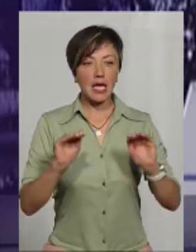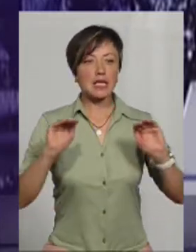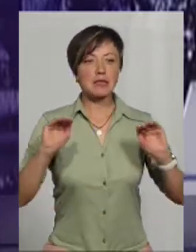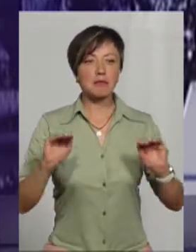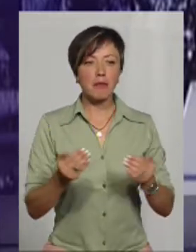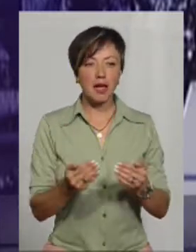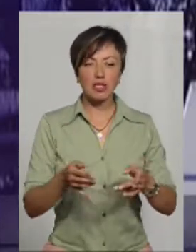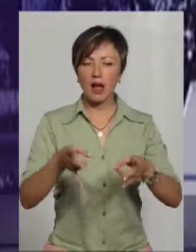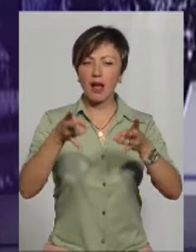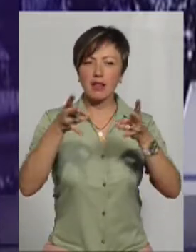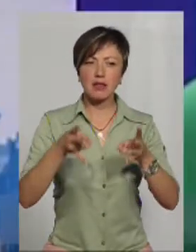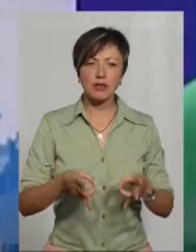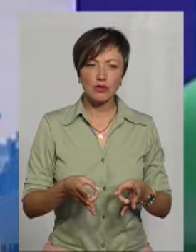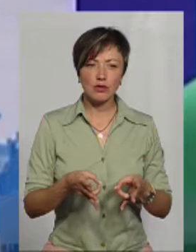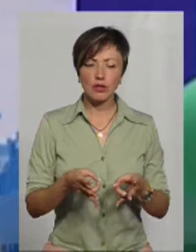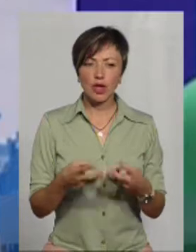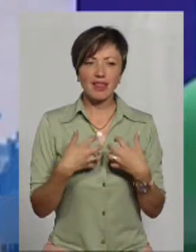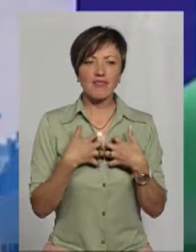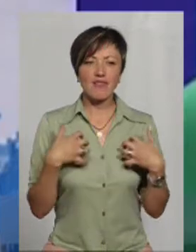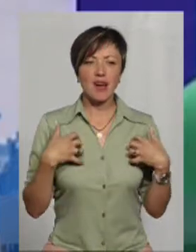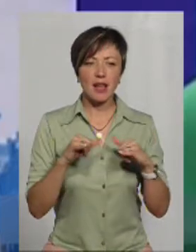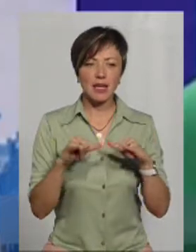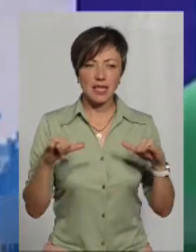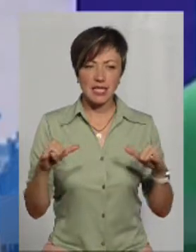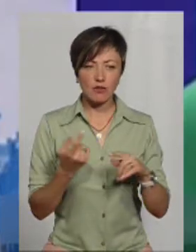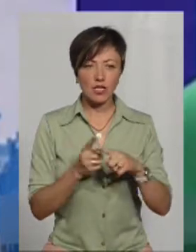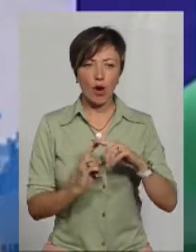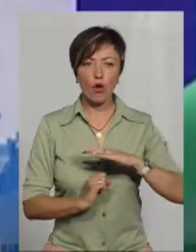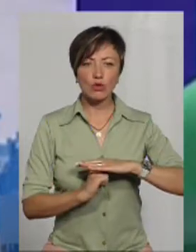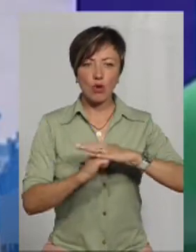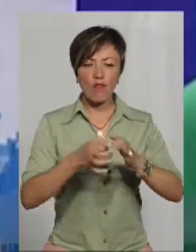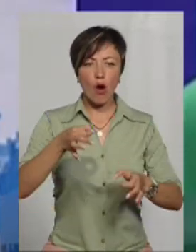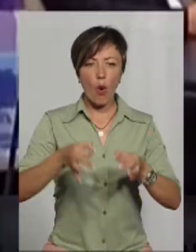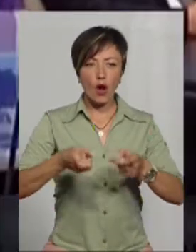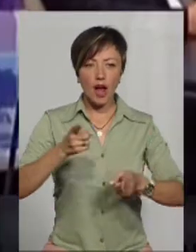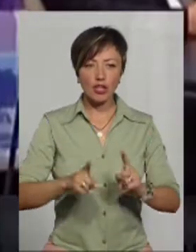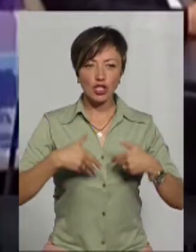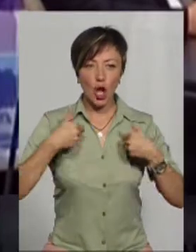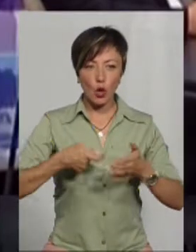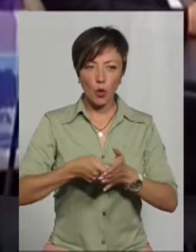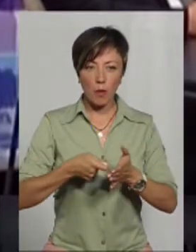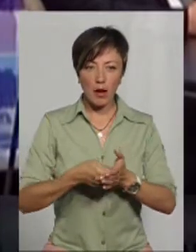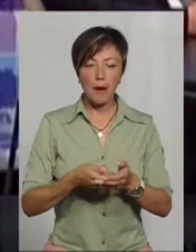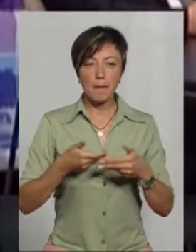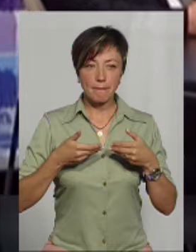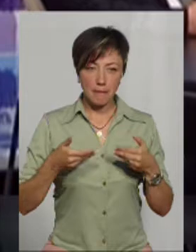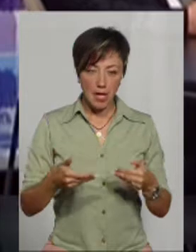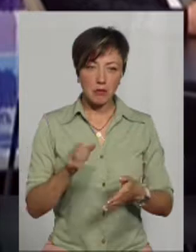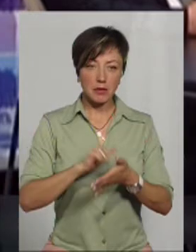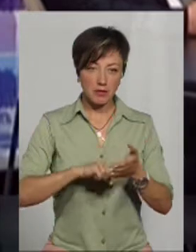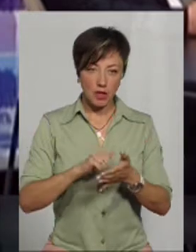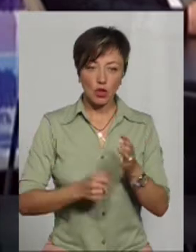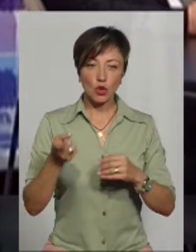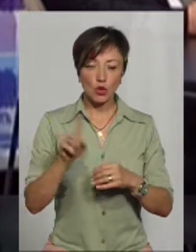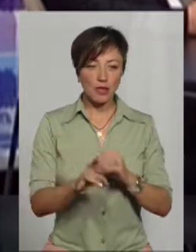зменшивши катастрофічно тваринництво, а це основа органічних добрив, ми ведемо до того, що